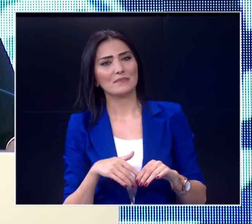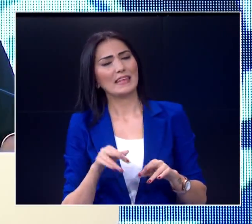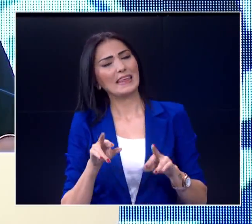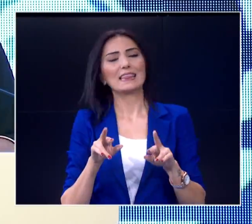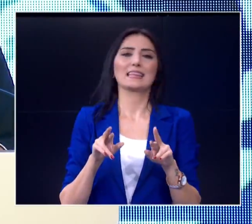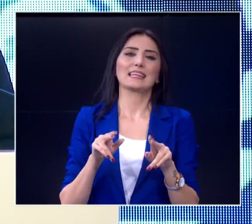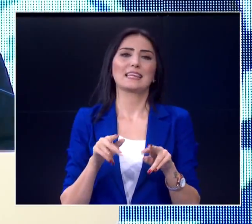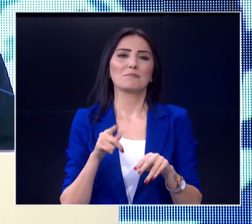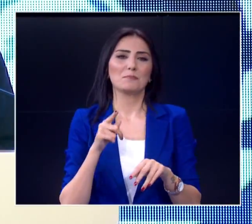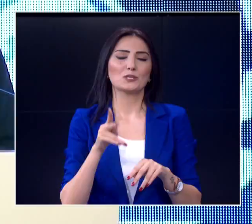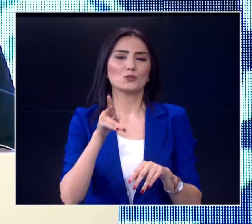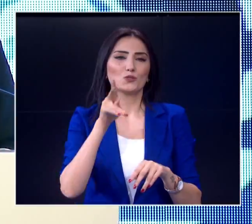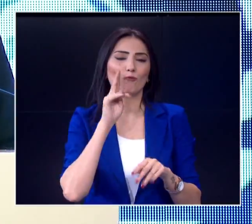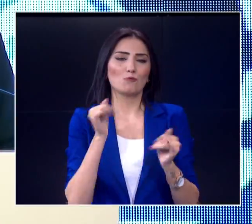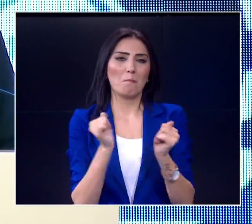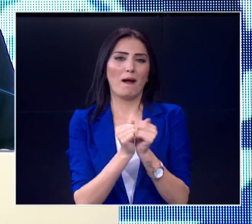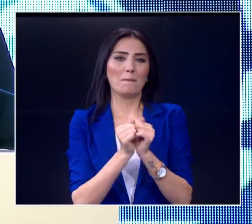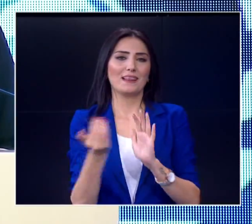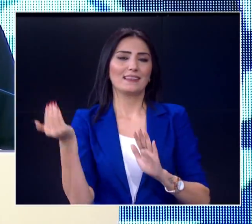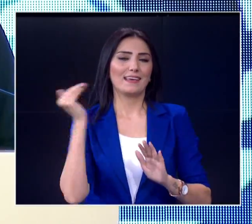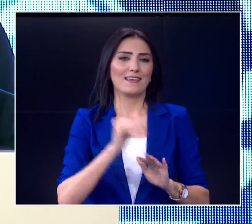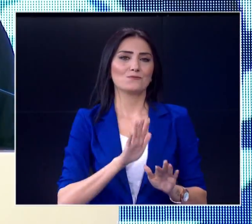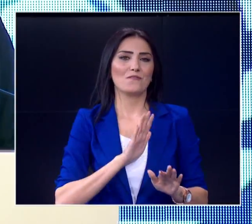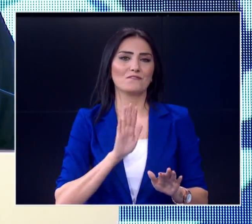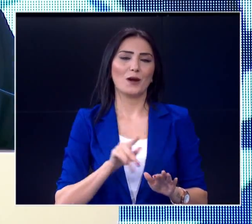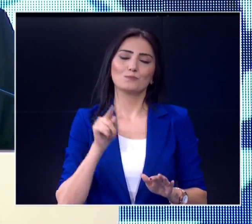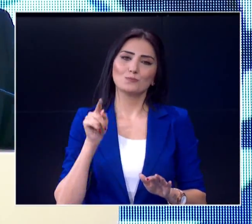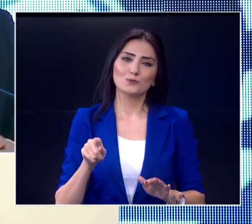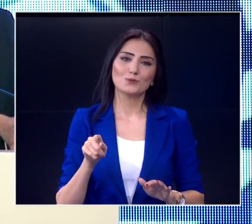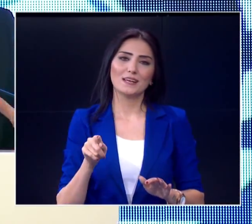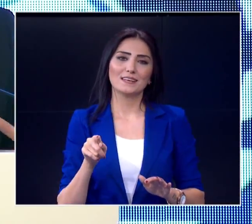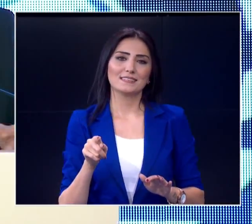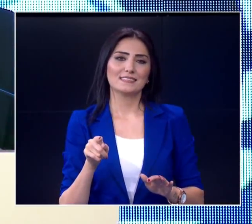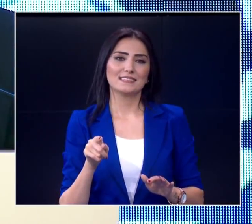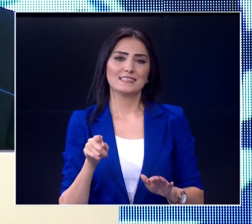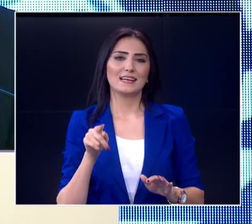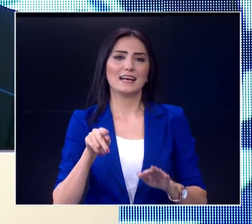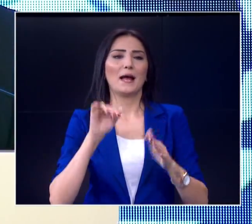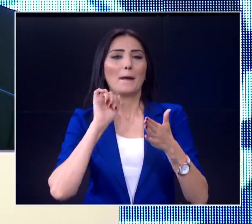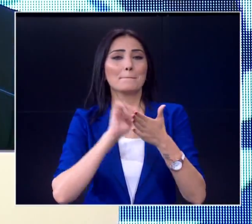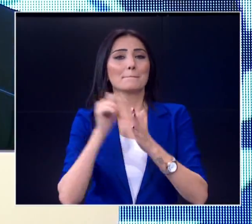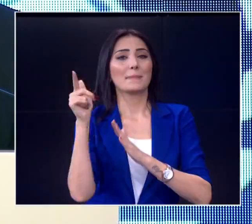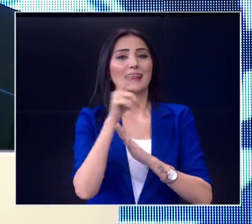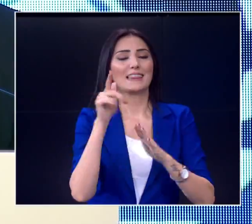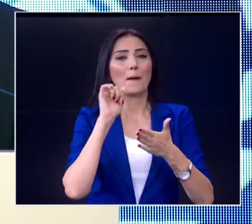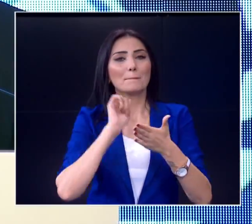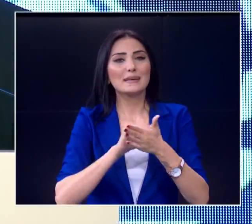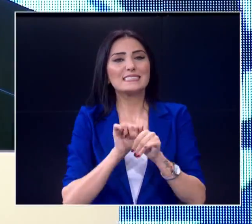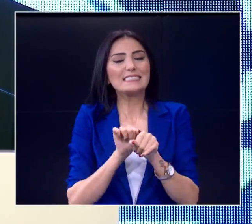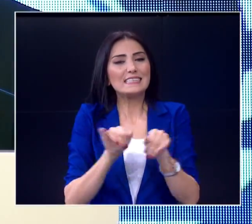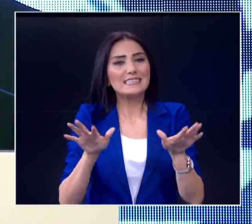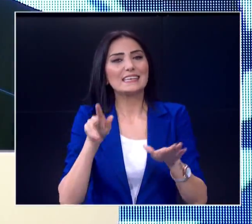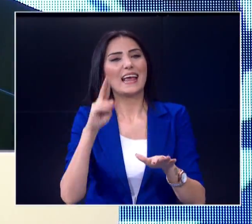gibi bir sonucu da beraberinde getiriyor. Bunu da yine medya ve basın yayın